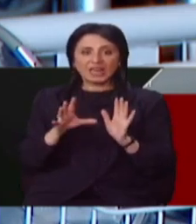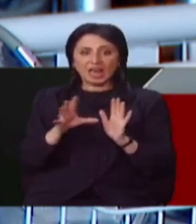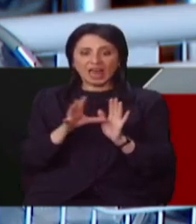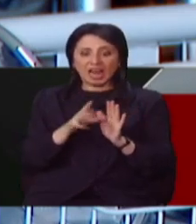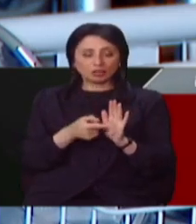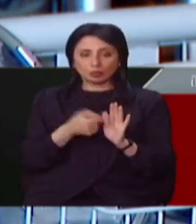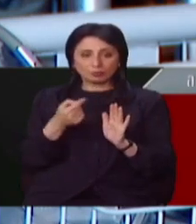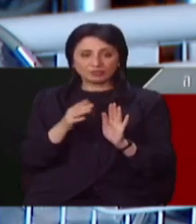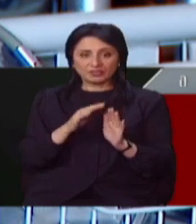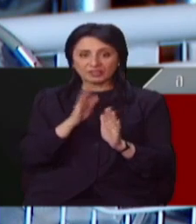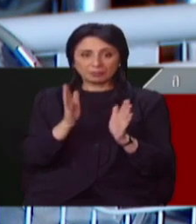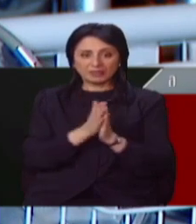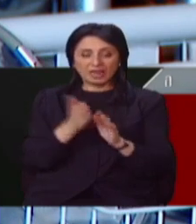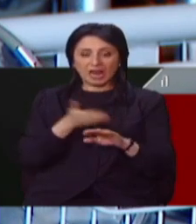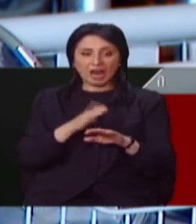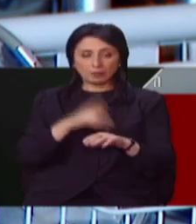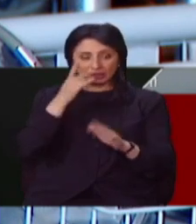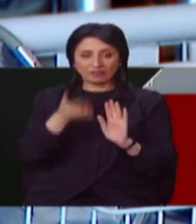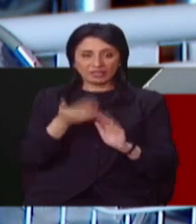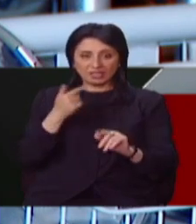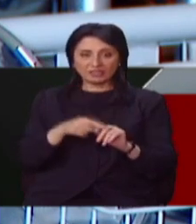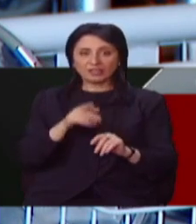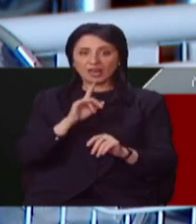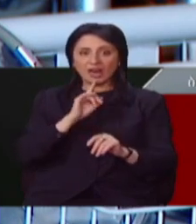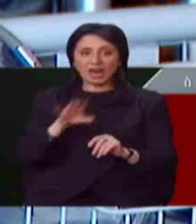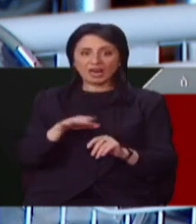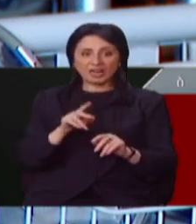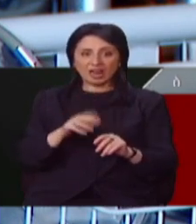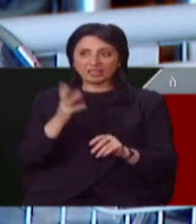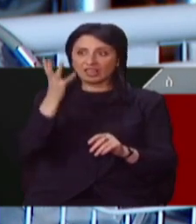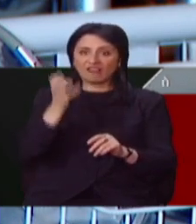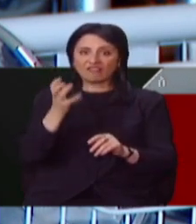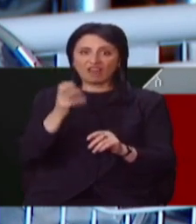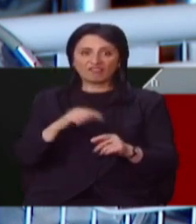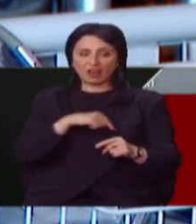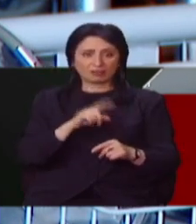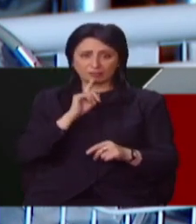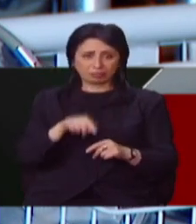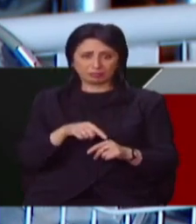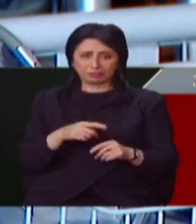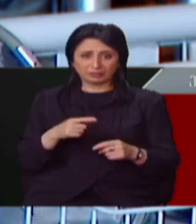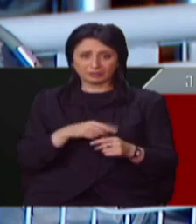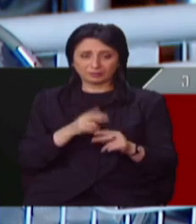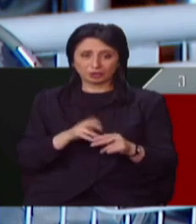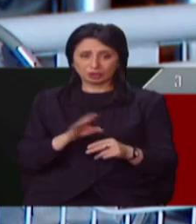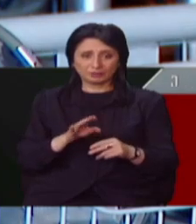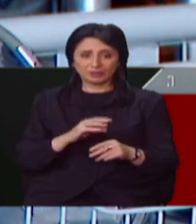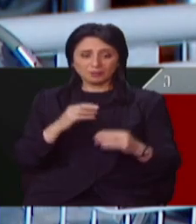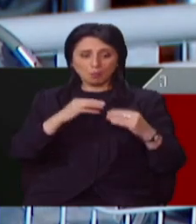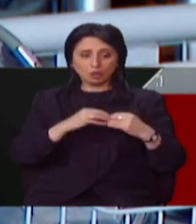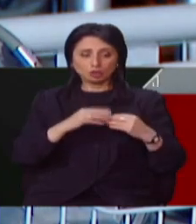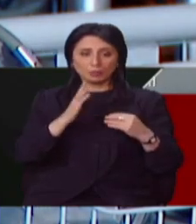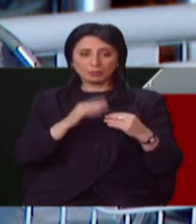ამოვარდება, რითაც მთელი გართულებებს ავიცილებ თავიდან, აი იქნება Wi-Fi-ის პრინციპით გადაცება ელექტროდინის და მიიღებ